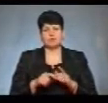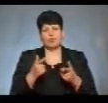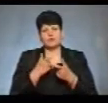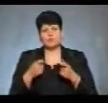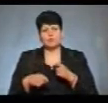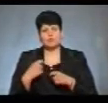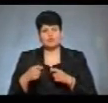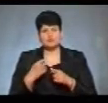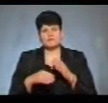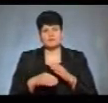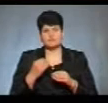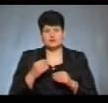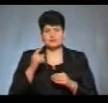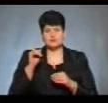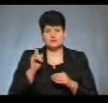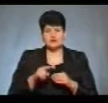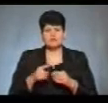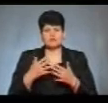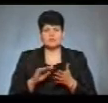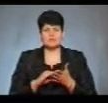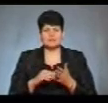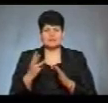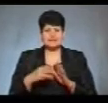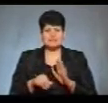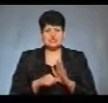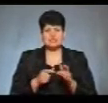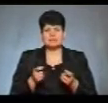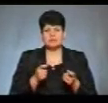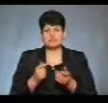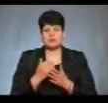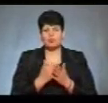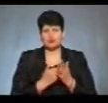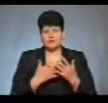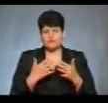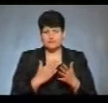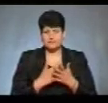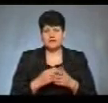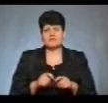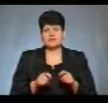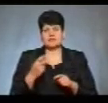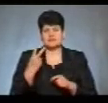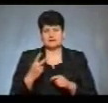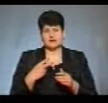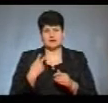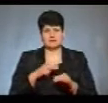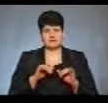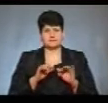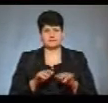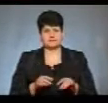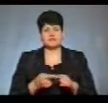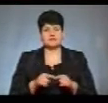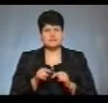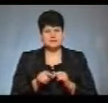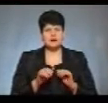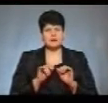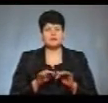виборчої кампанії наразі відомо. Також складено уже 36 адміністративних протоколів, відкрито 2 кримінальних провадження. Така